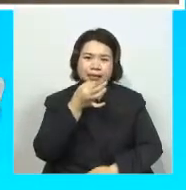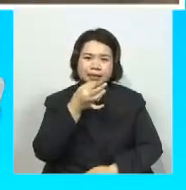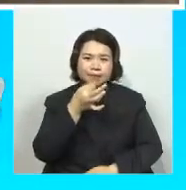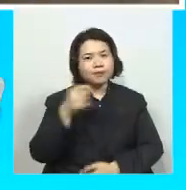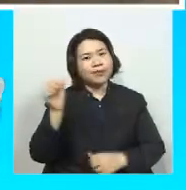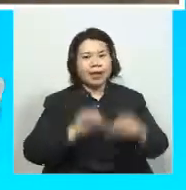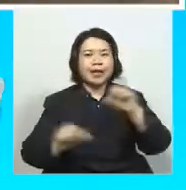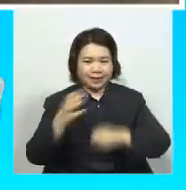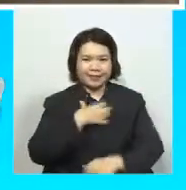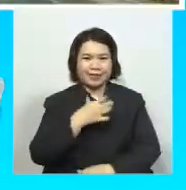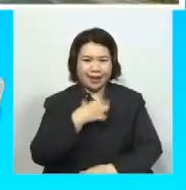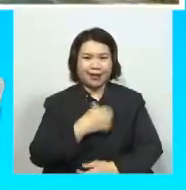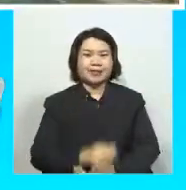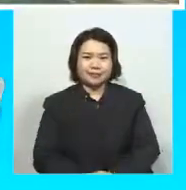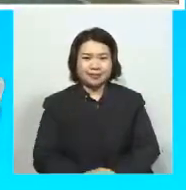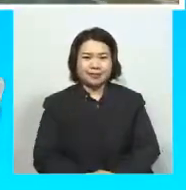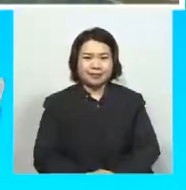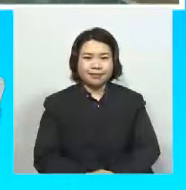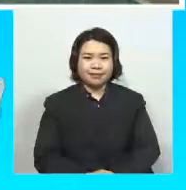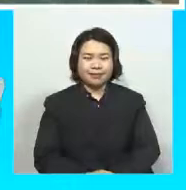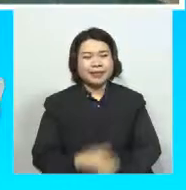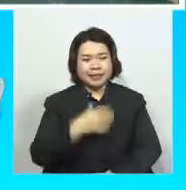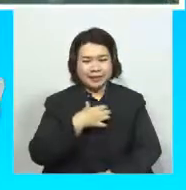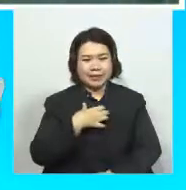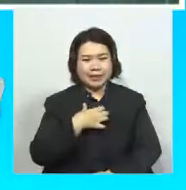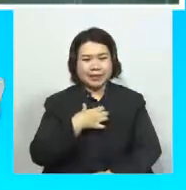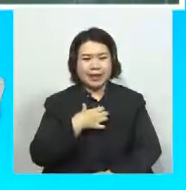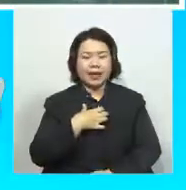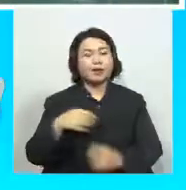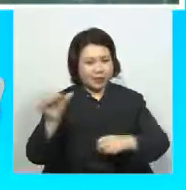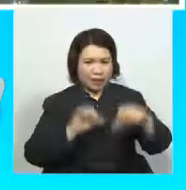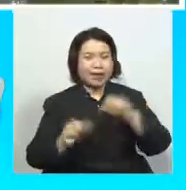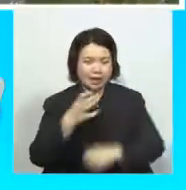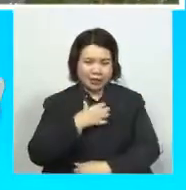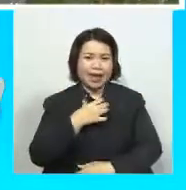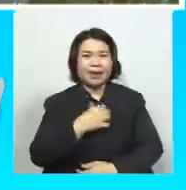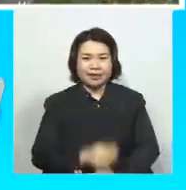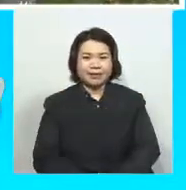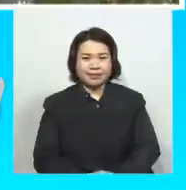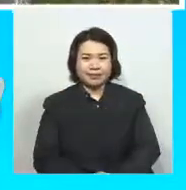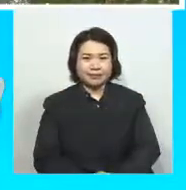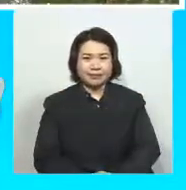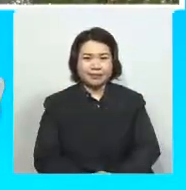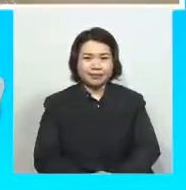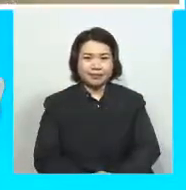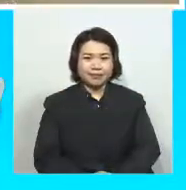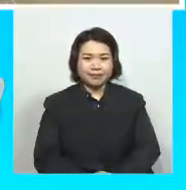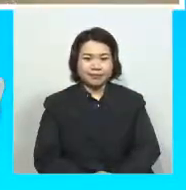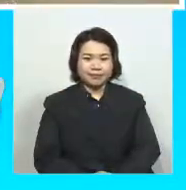วิทยาศาสตร์ค่ะอยากเป็นนักวิทยาศาสตร์